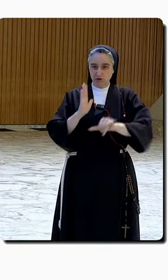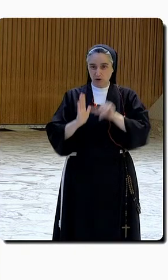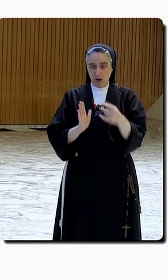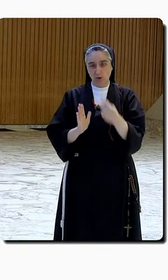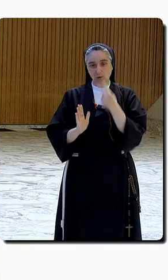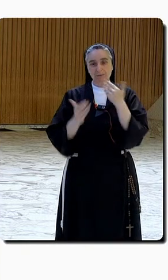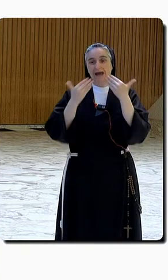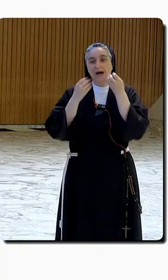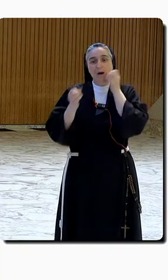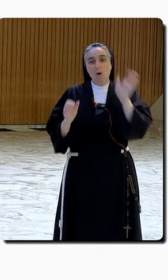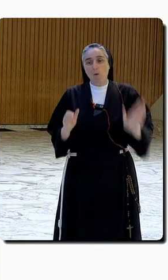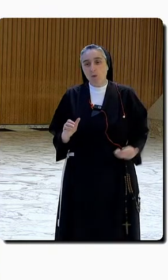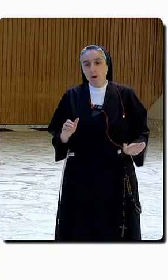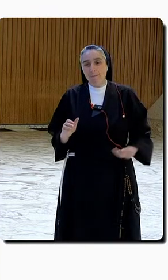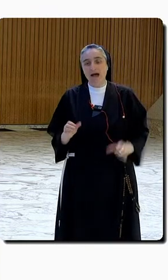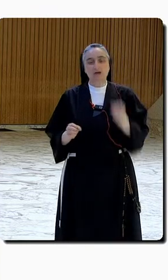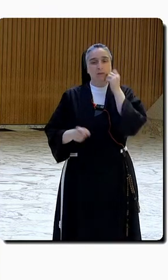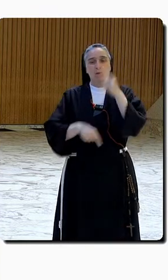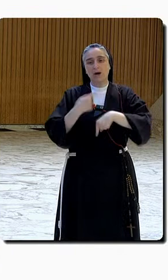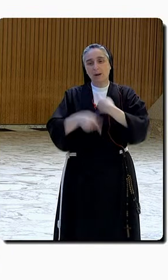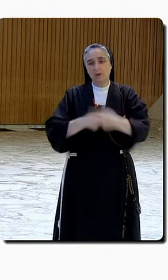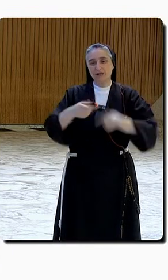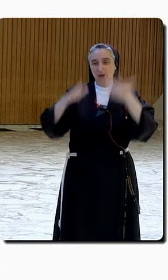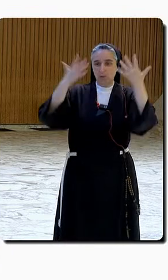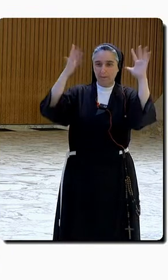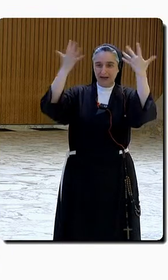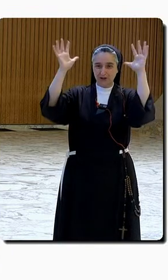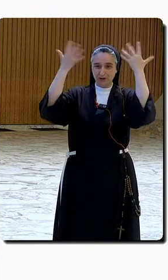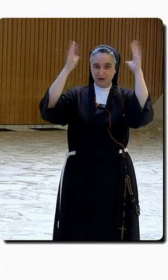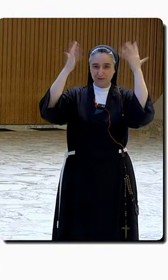Grazie, buon pranzo e buon proseguimento.